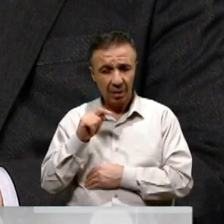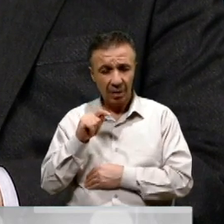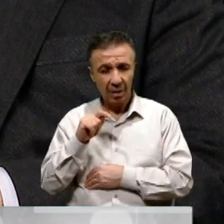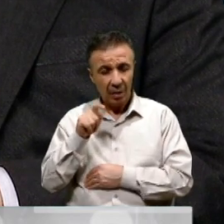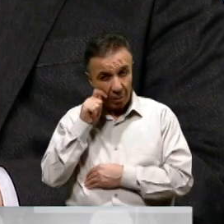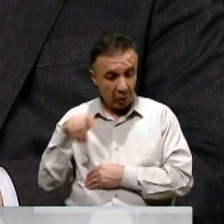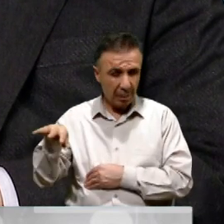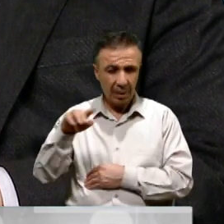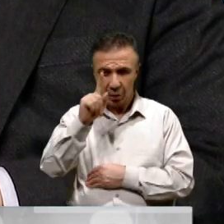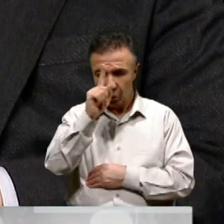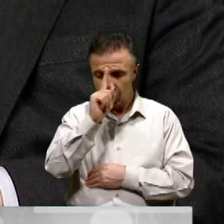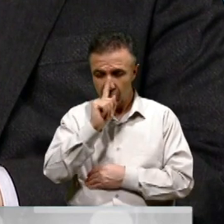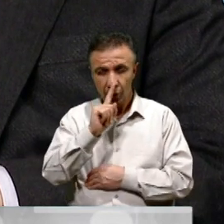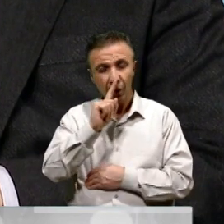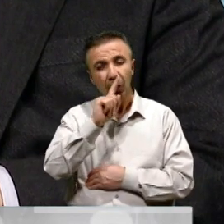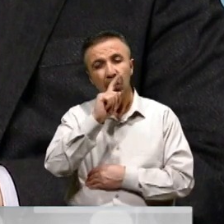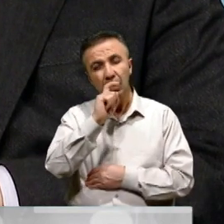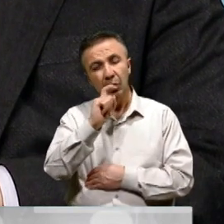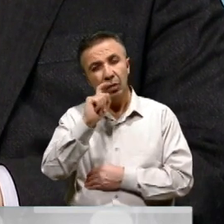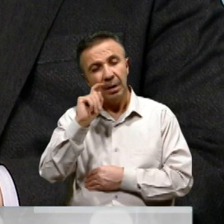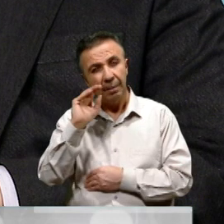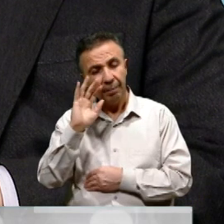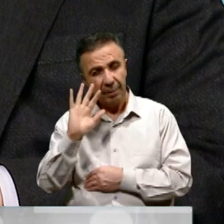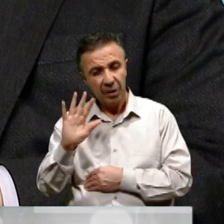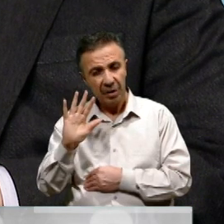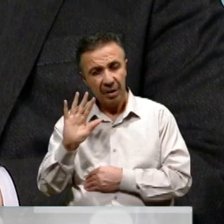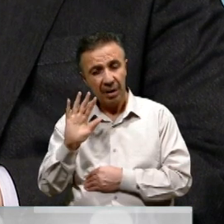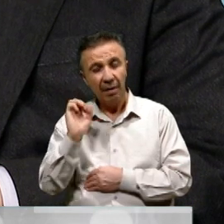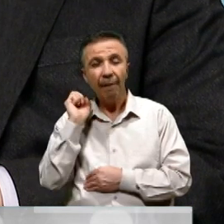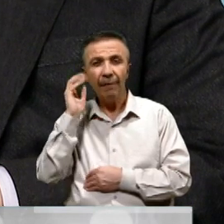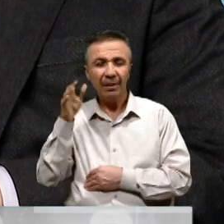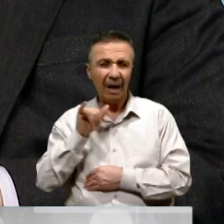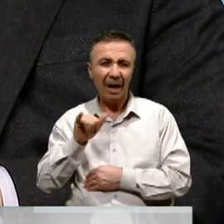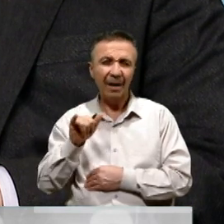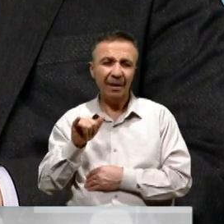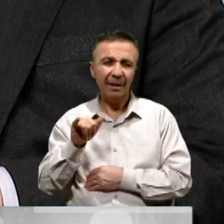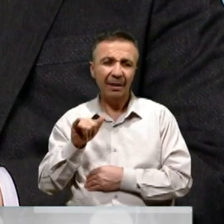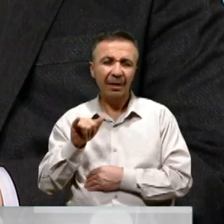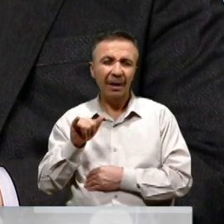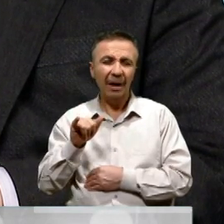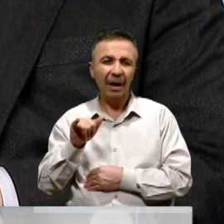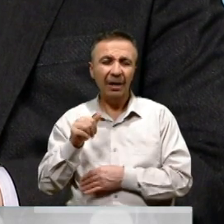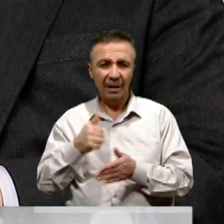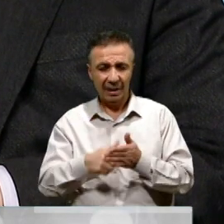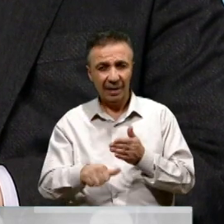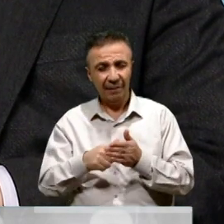%95'inden daha fazlası aynı formatı, aynı ölçüyü kullanıyorlar. Evet.